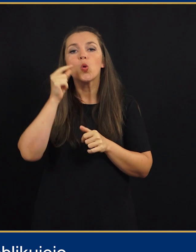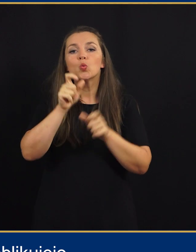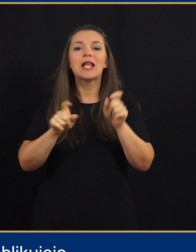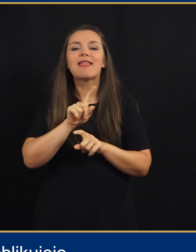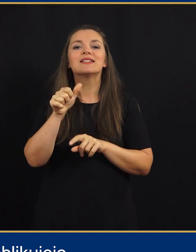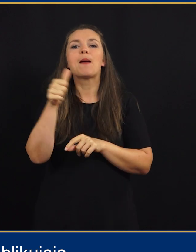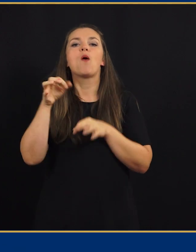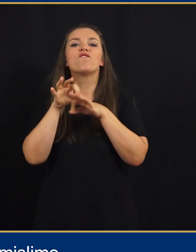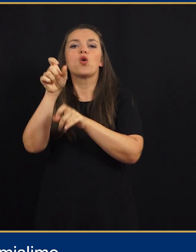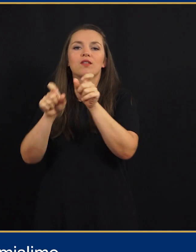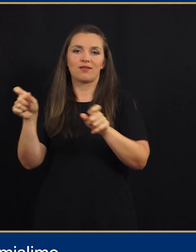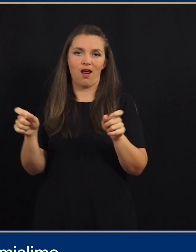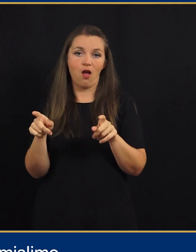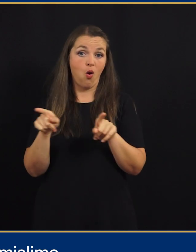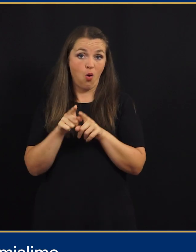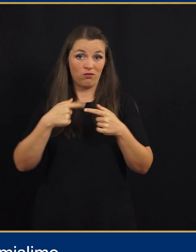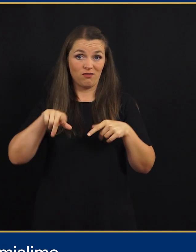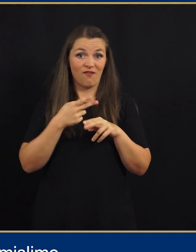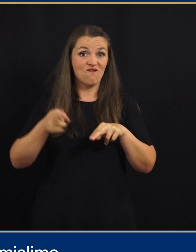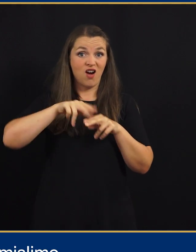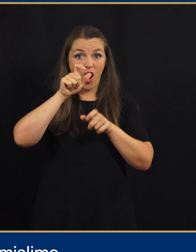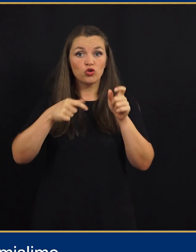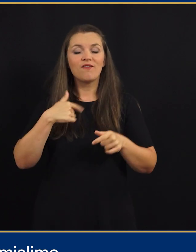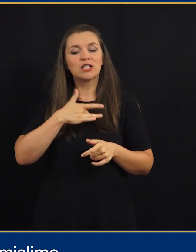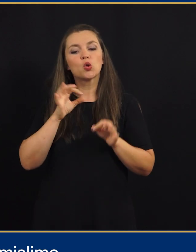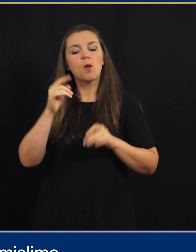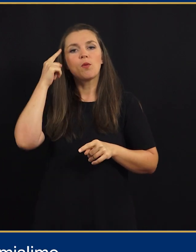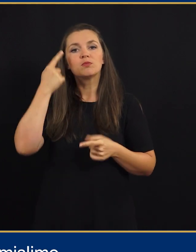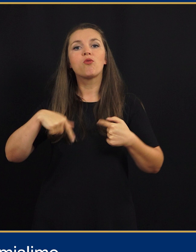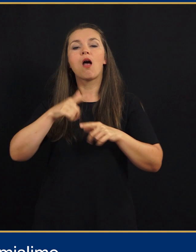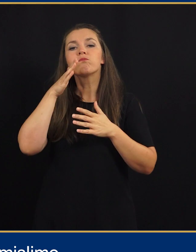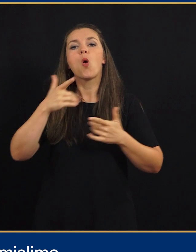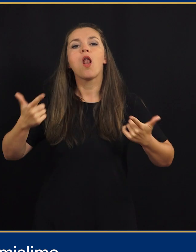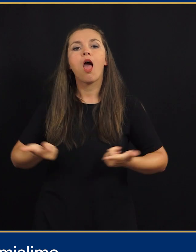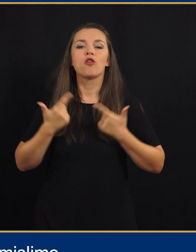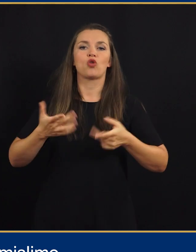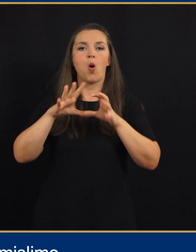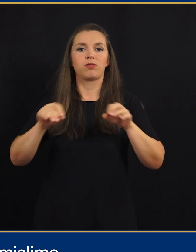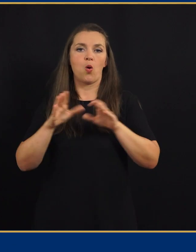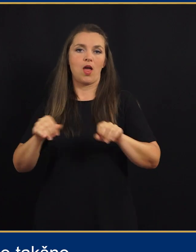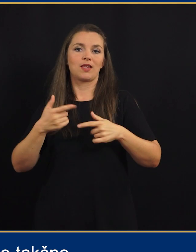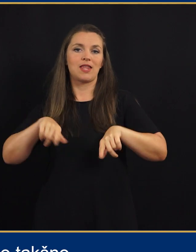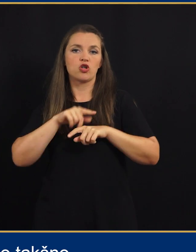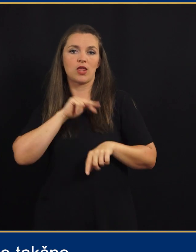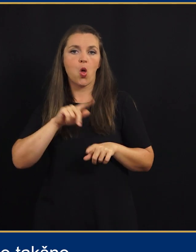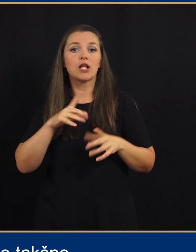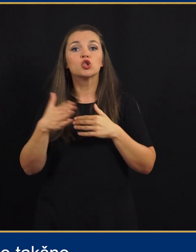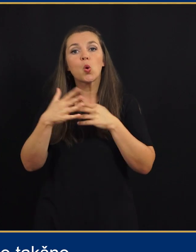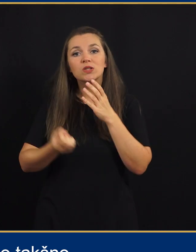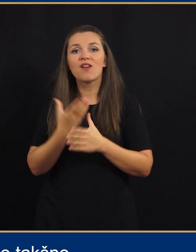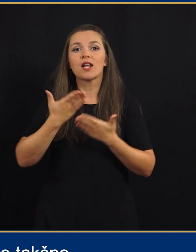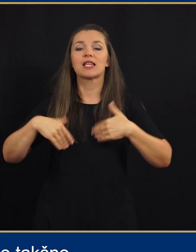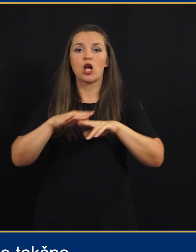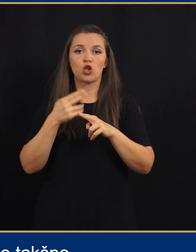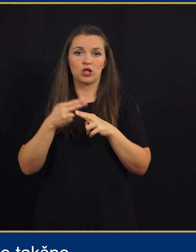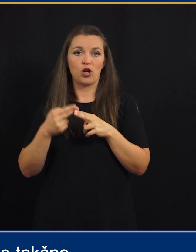peščica voditeljev. Več ko nas je, ki v srcu dobro mislimo, lažje nam bo vsem opravljati svoje naloge in soustvarjati našo